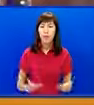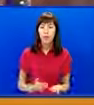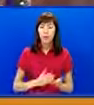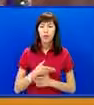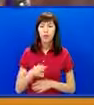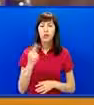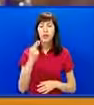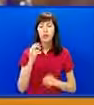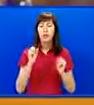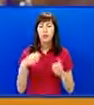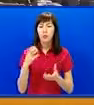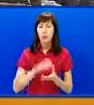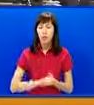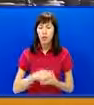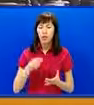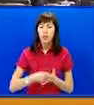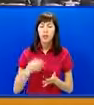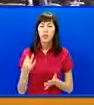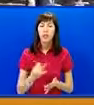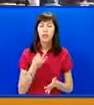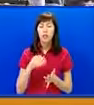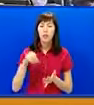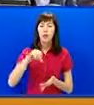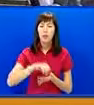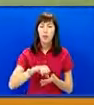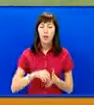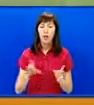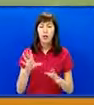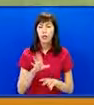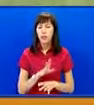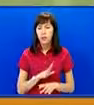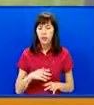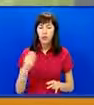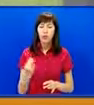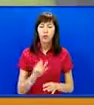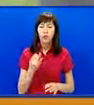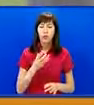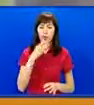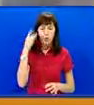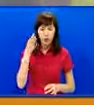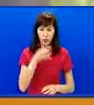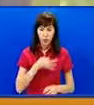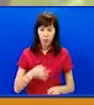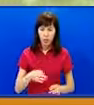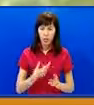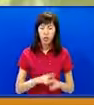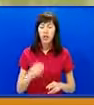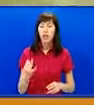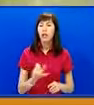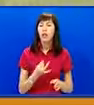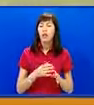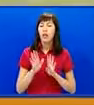гости столицы смогли ознакомиться с ценными историческими экспонатами, рассказывающие об истории Южного Казахстана. Помимо